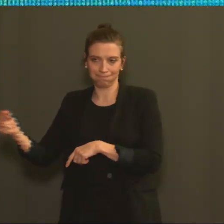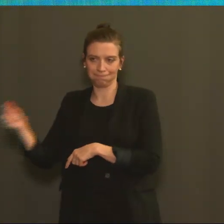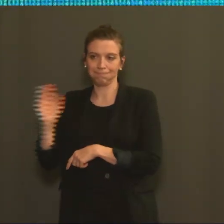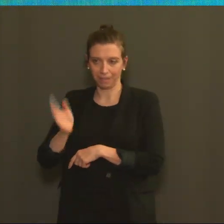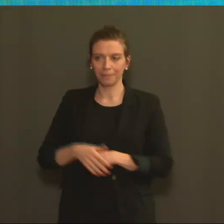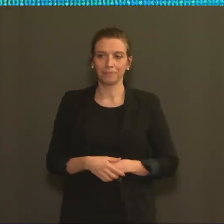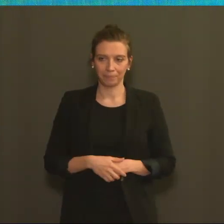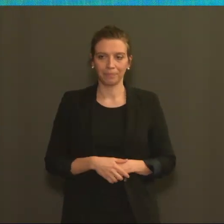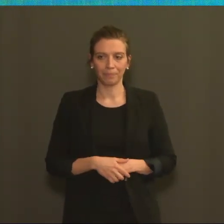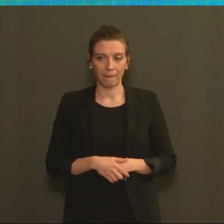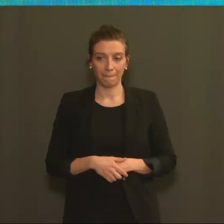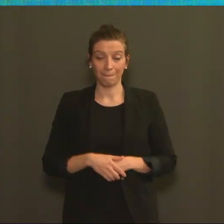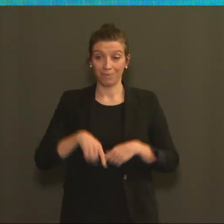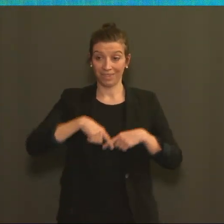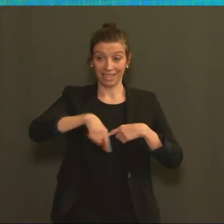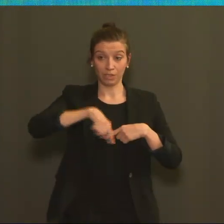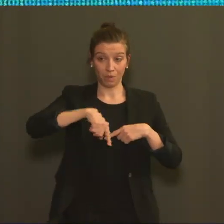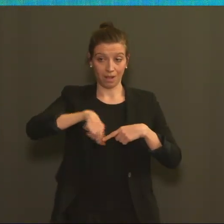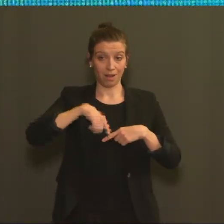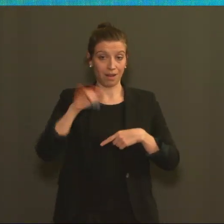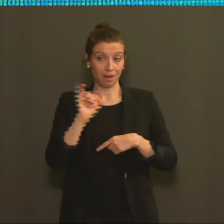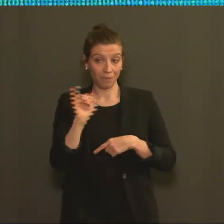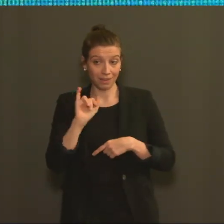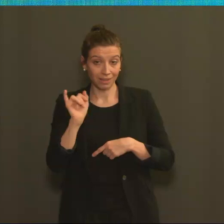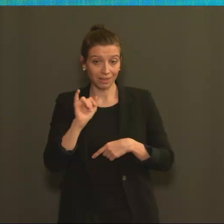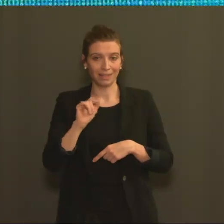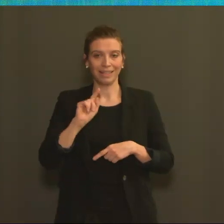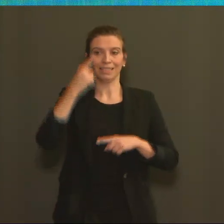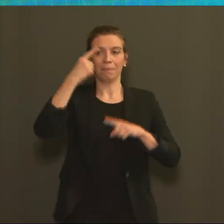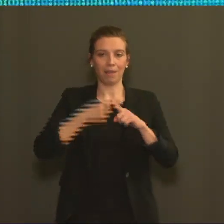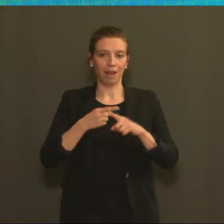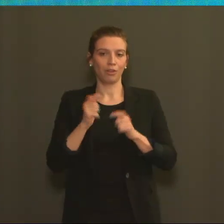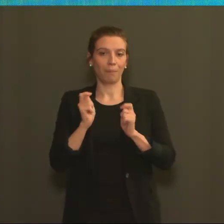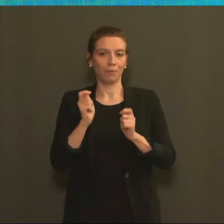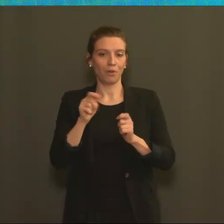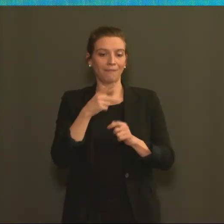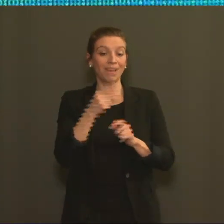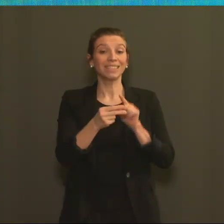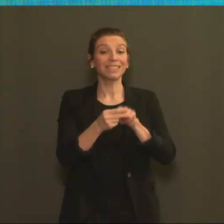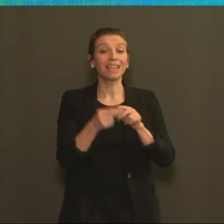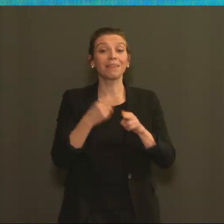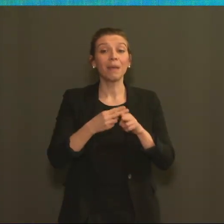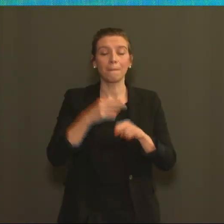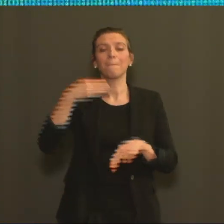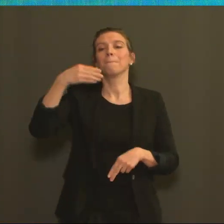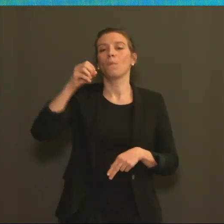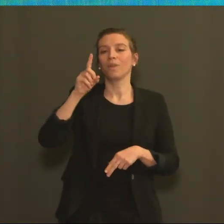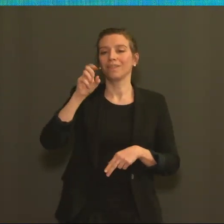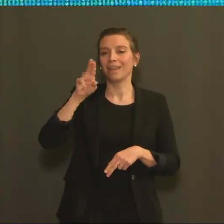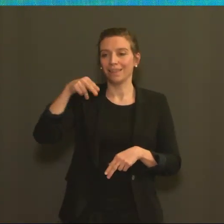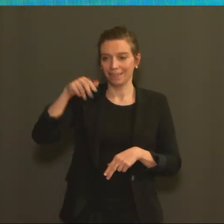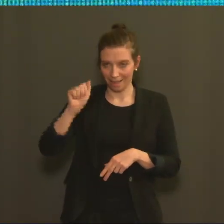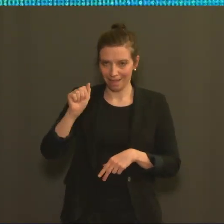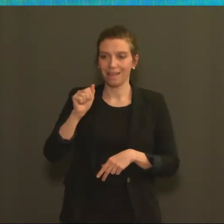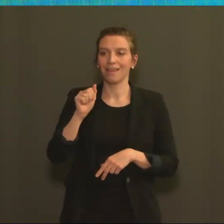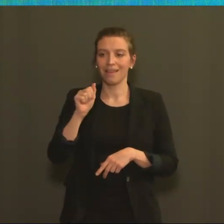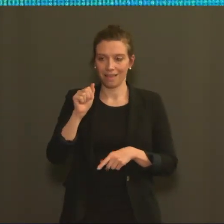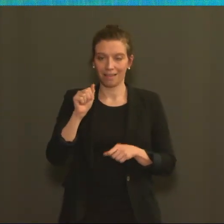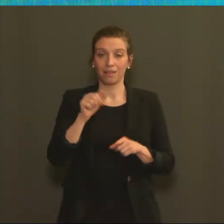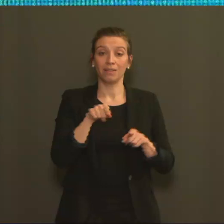worden gebruikt dit moet ook in twee dosissen worden toegediend met vier weken tussen tijd